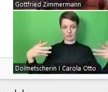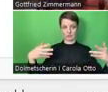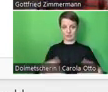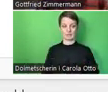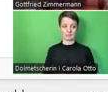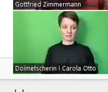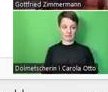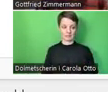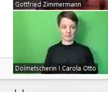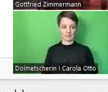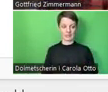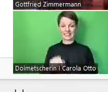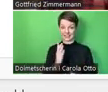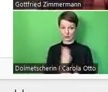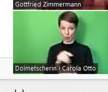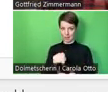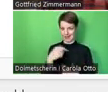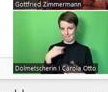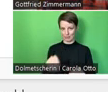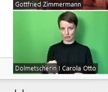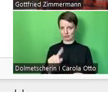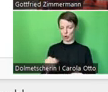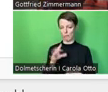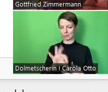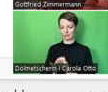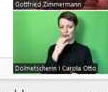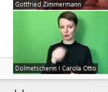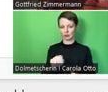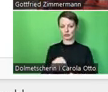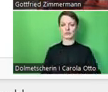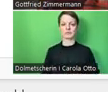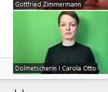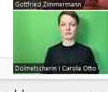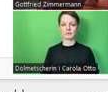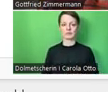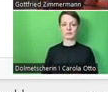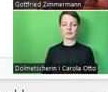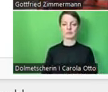Auf dieses Dokument kommen wir dann auch gleich noch im Weiteren zu sprechen.